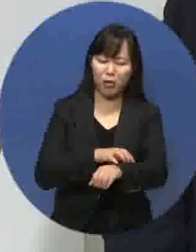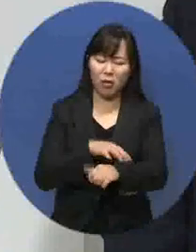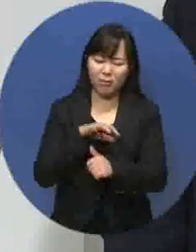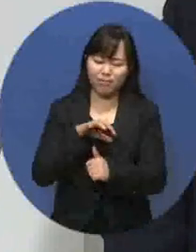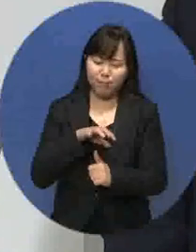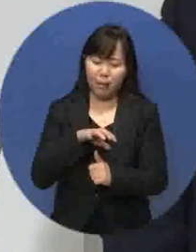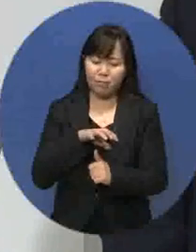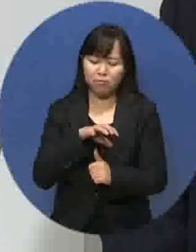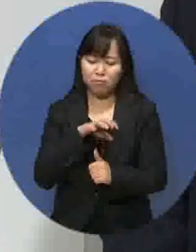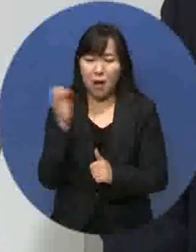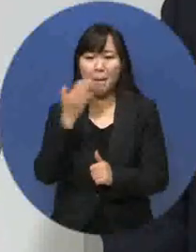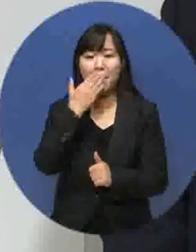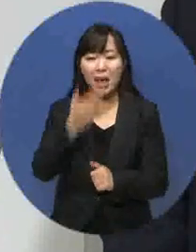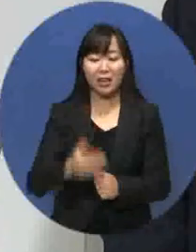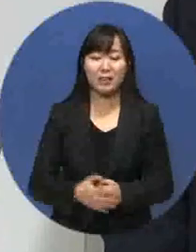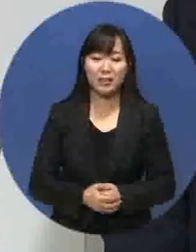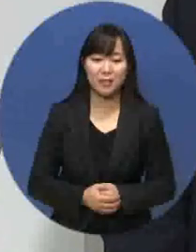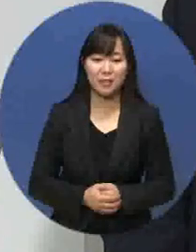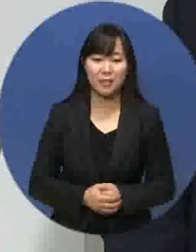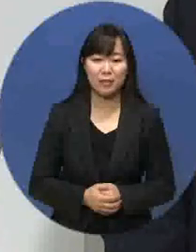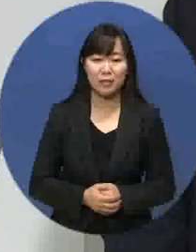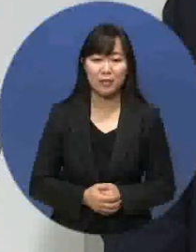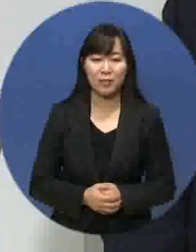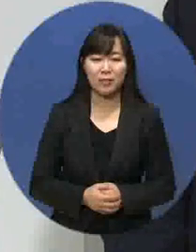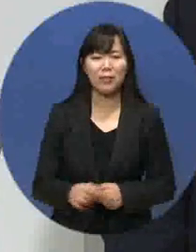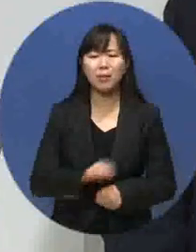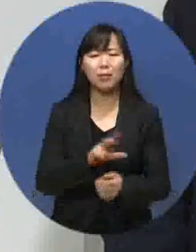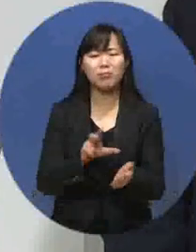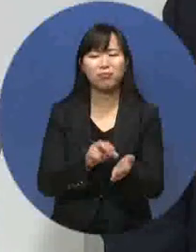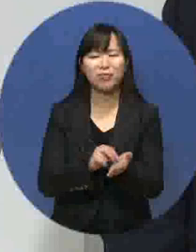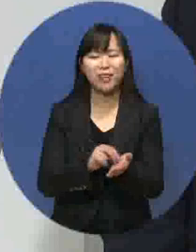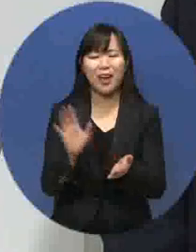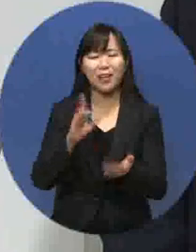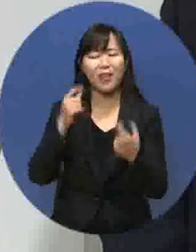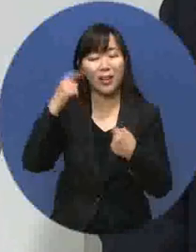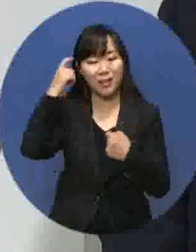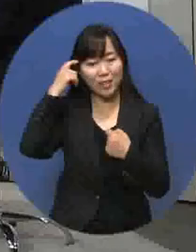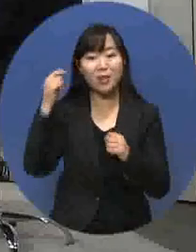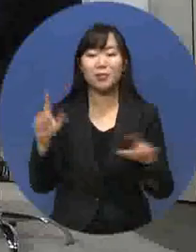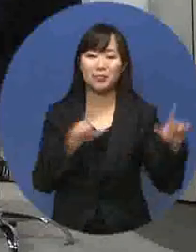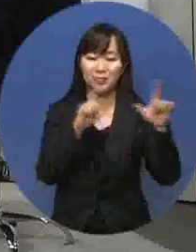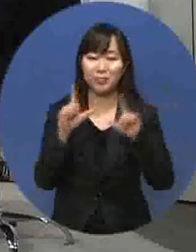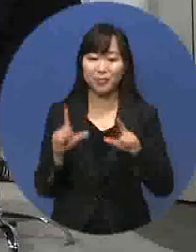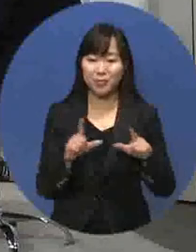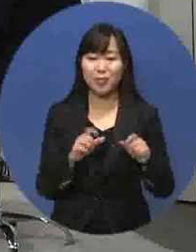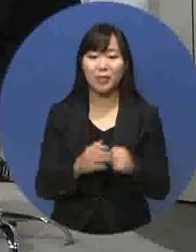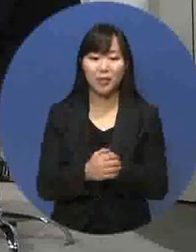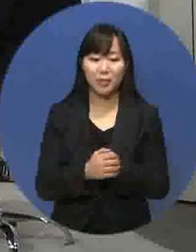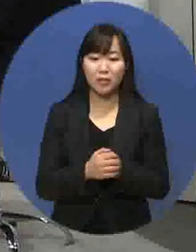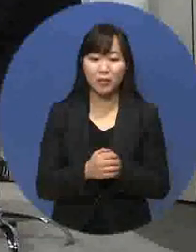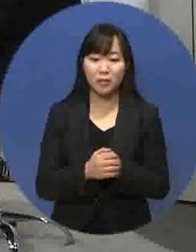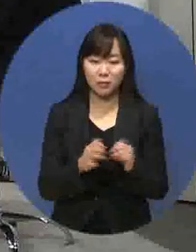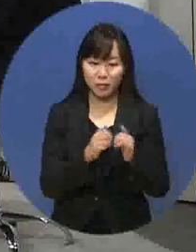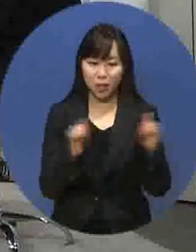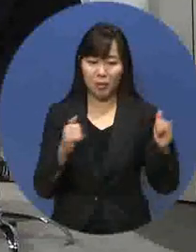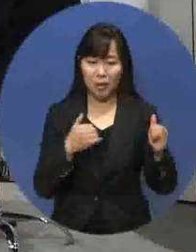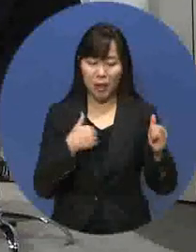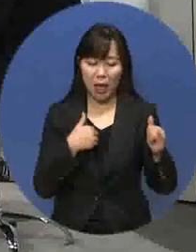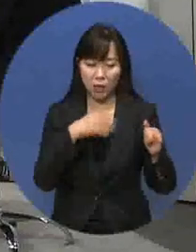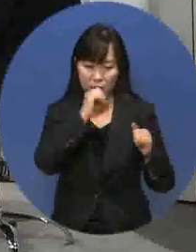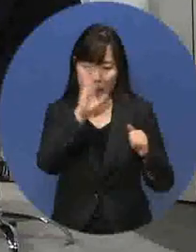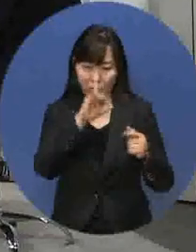있어서요. 그래서 뭐 큰 뭐 문제는 아니라고 생각하면서 삽니다. 이 사람이 자기 핸디캡을